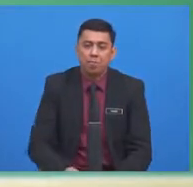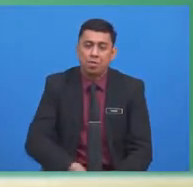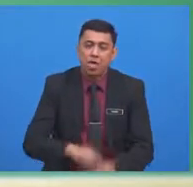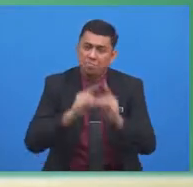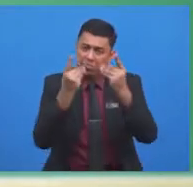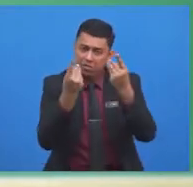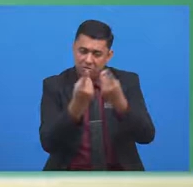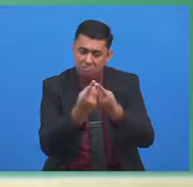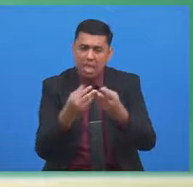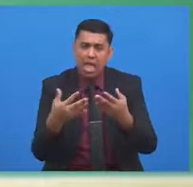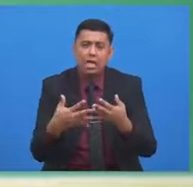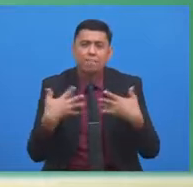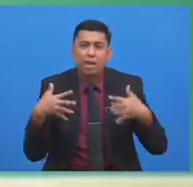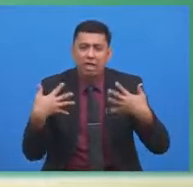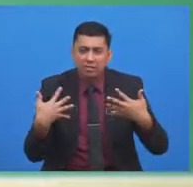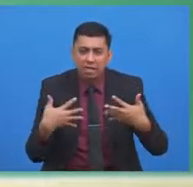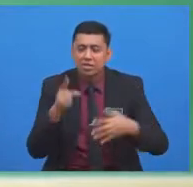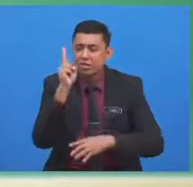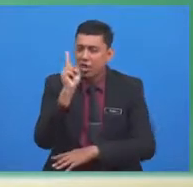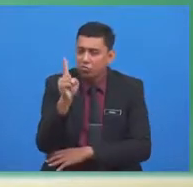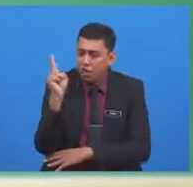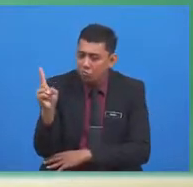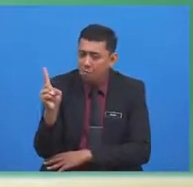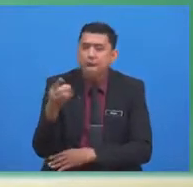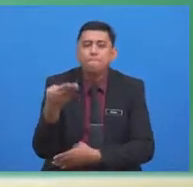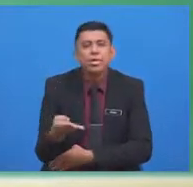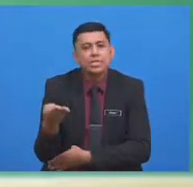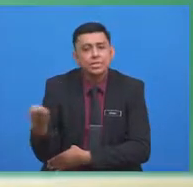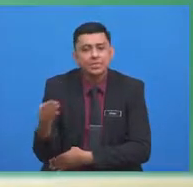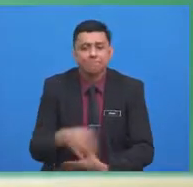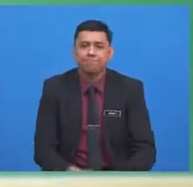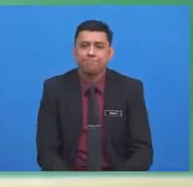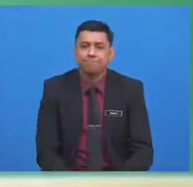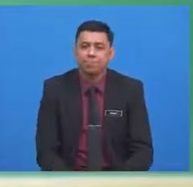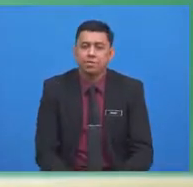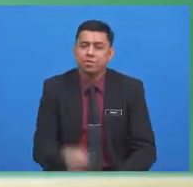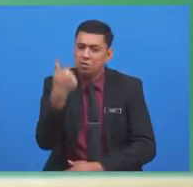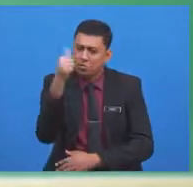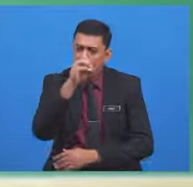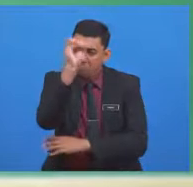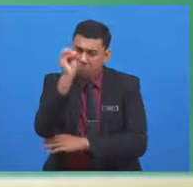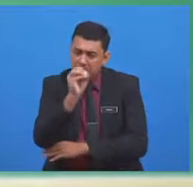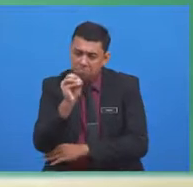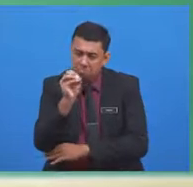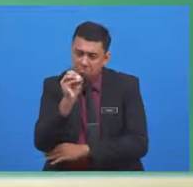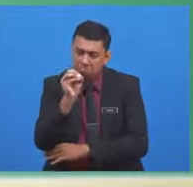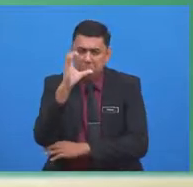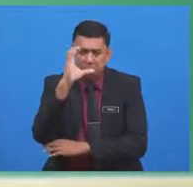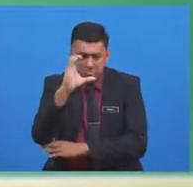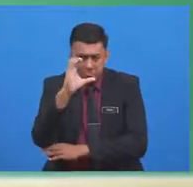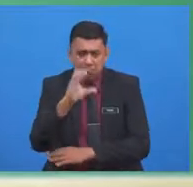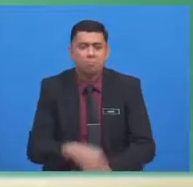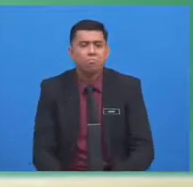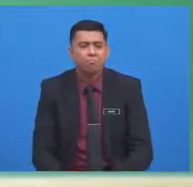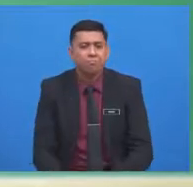kepanasan sesuatu benda. Mengikut hukum Van Hoff, setiap peningkatan 10 darjah Celsius, kadar tindak balas